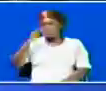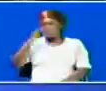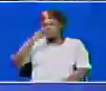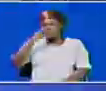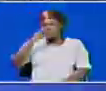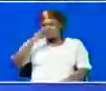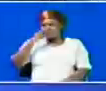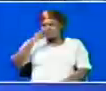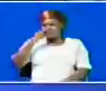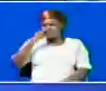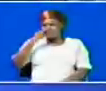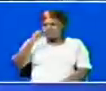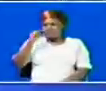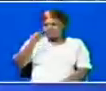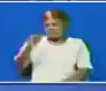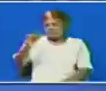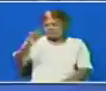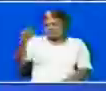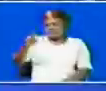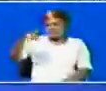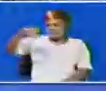Edgar Lungu wa Zambia,